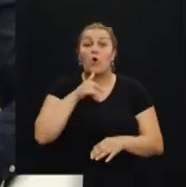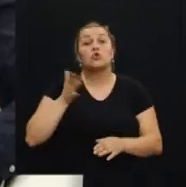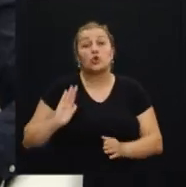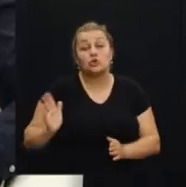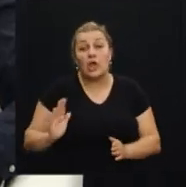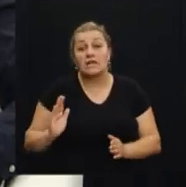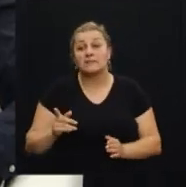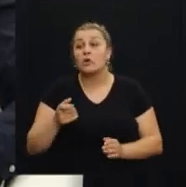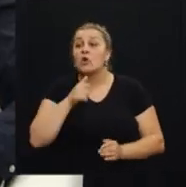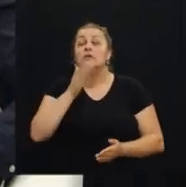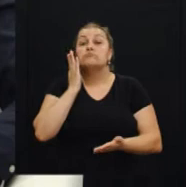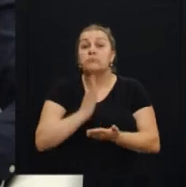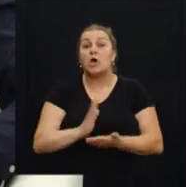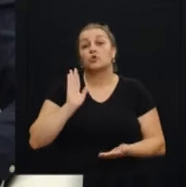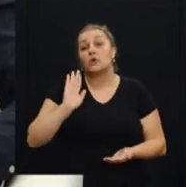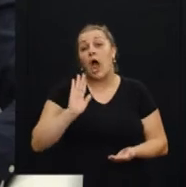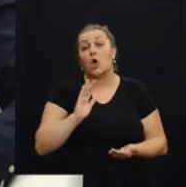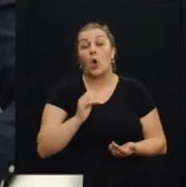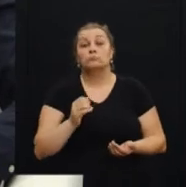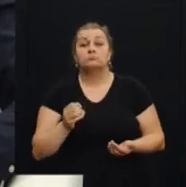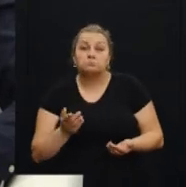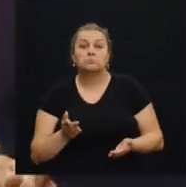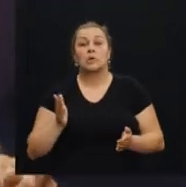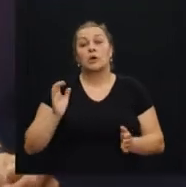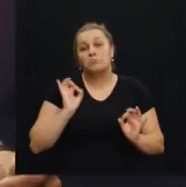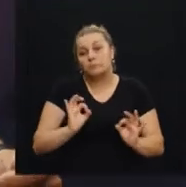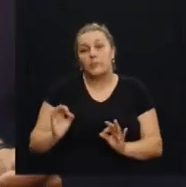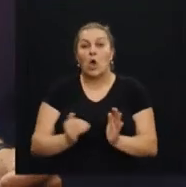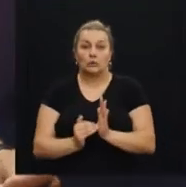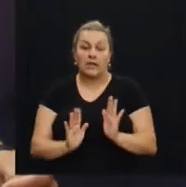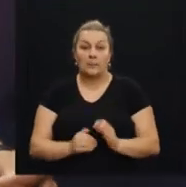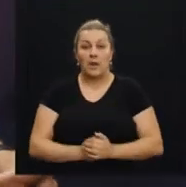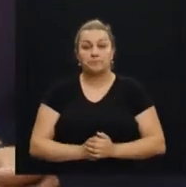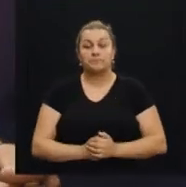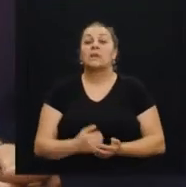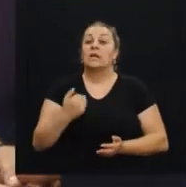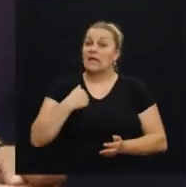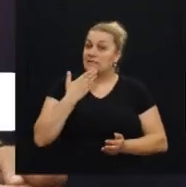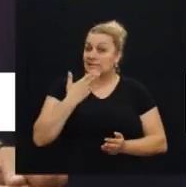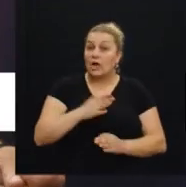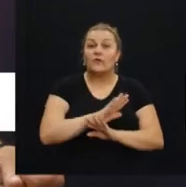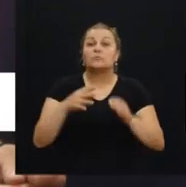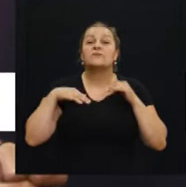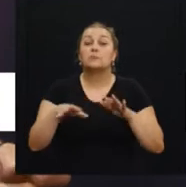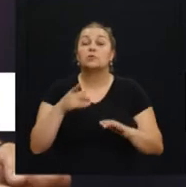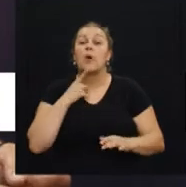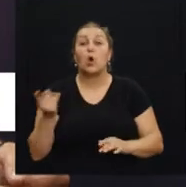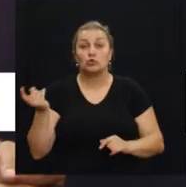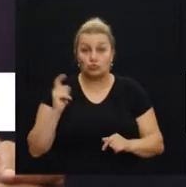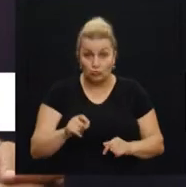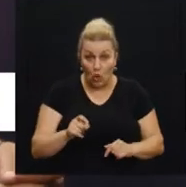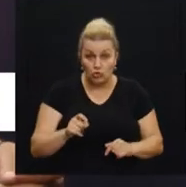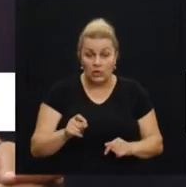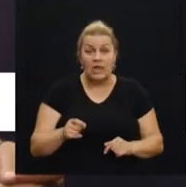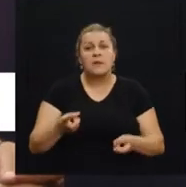ali baš onako stilski korektno. Ja se zahvaljujem svim ljudima koji su došli, jer bitno je da